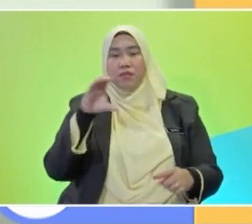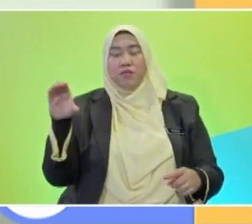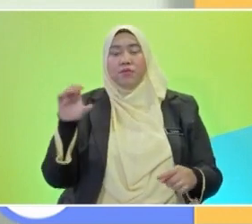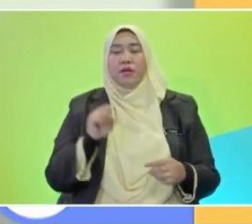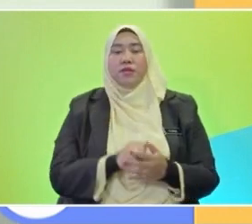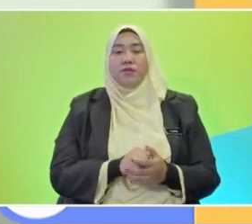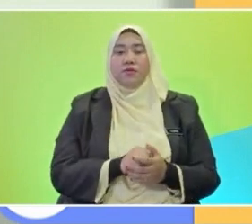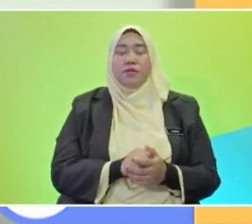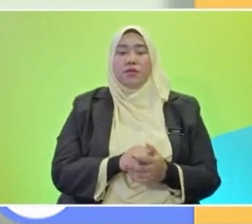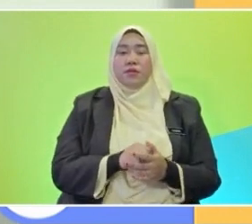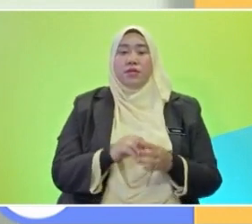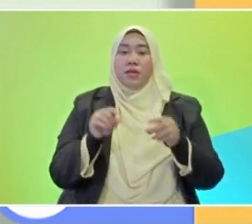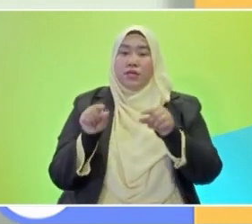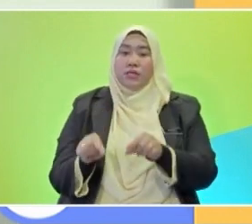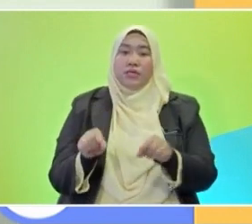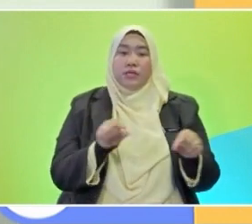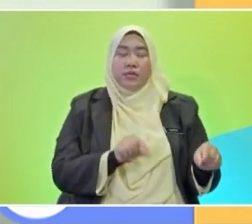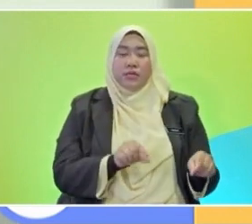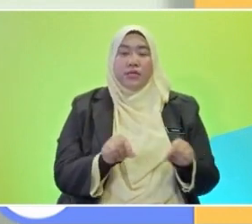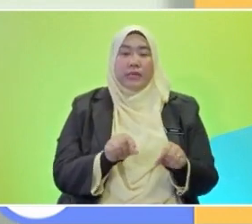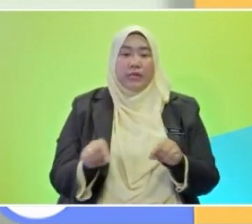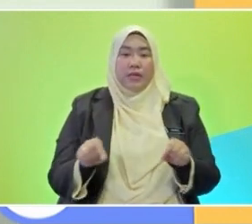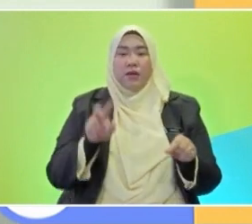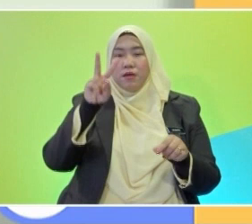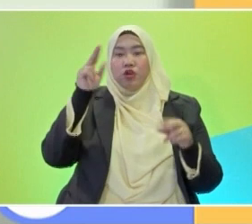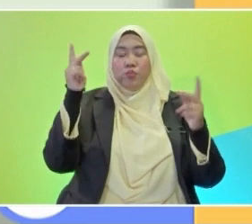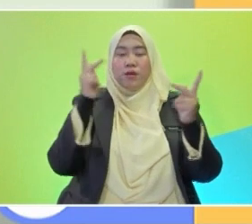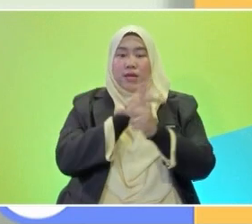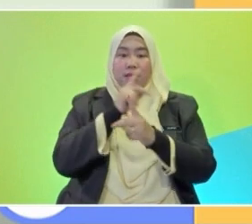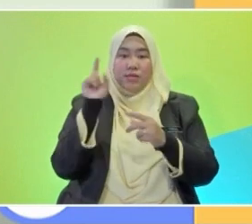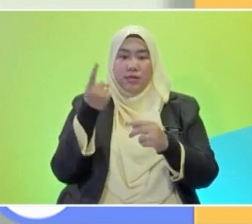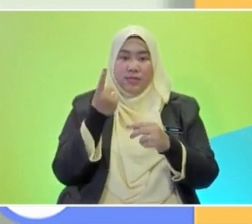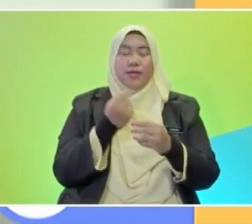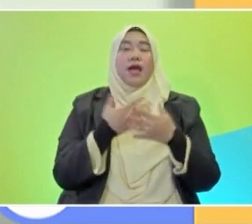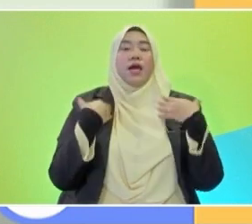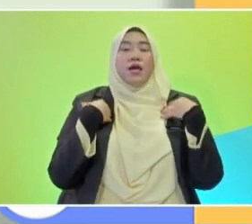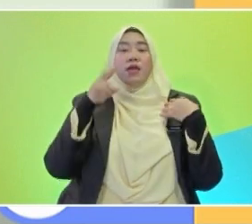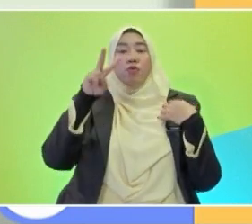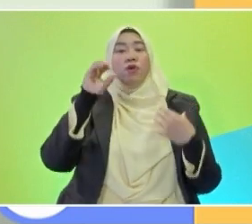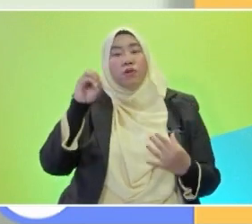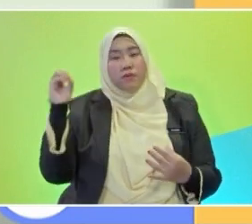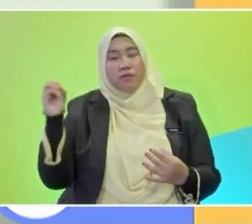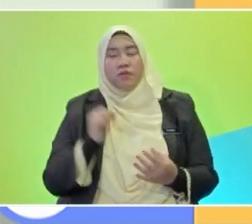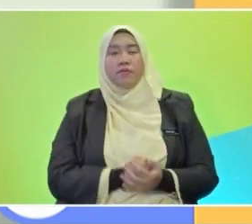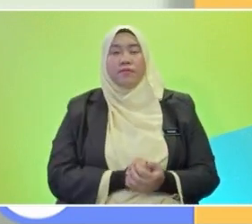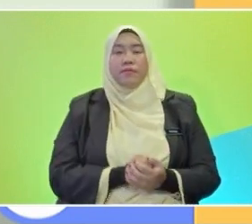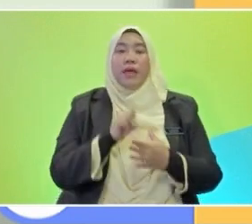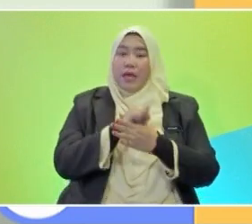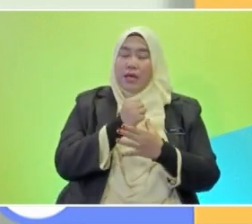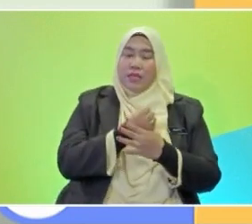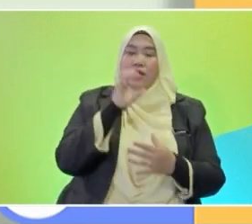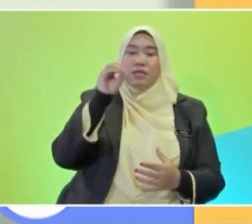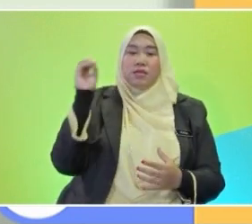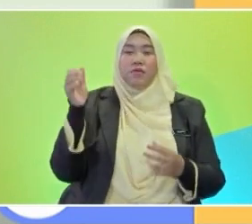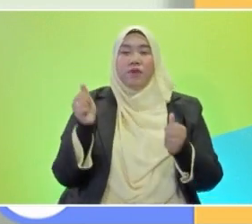cuma gerakkan 2 kali Irfan dari mana itu dua macam itu gerakan dua kali supaya ada dua sifat jadi antara Syifa dengan 5